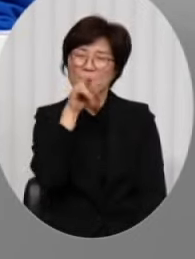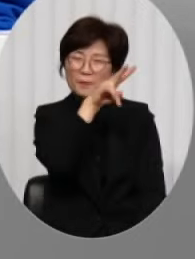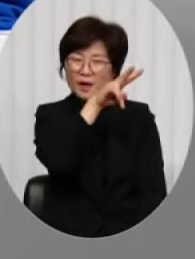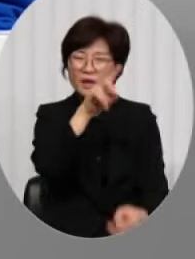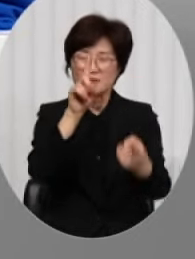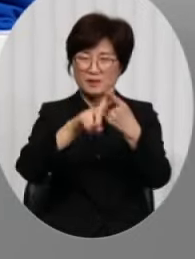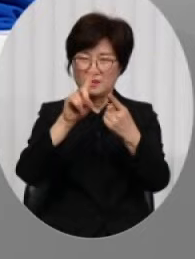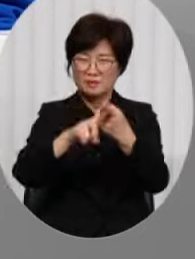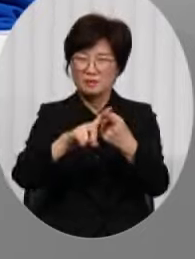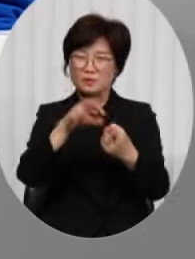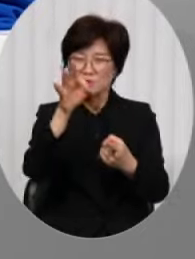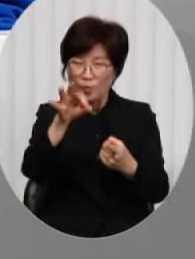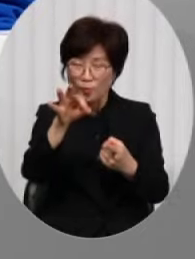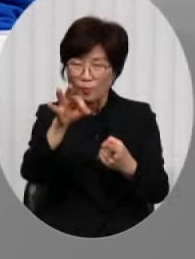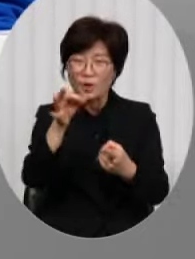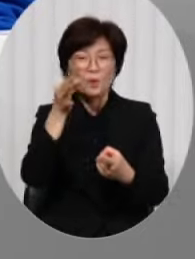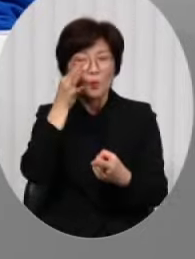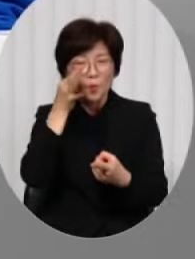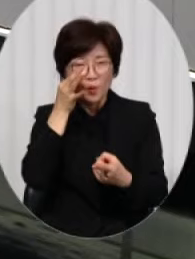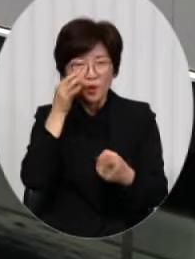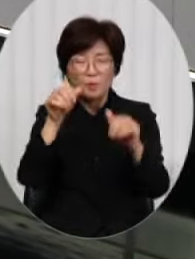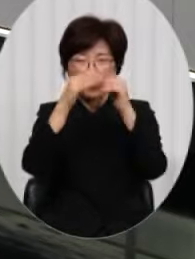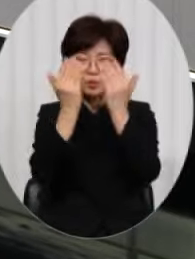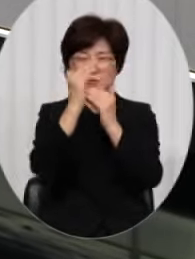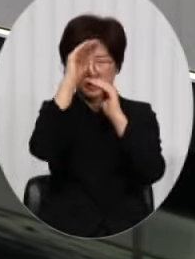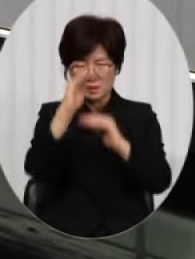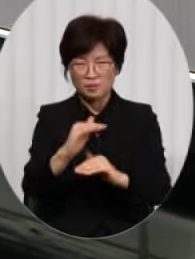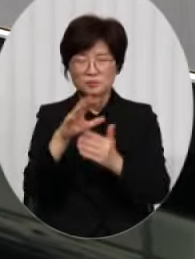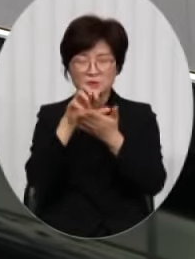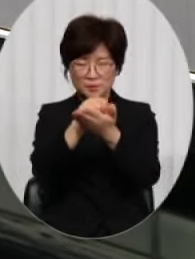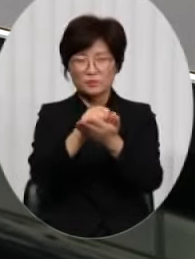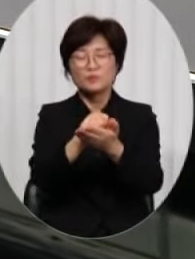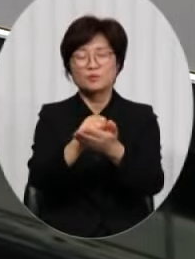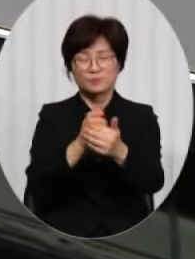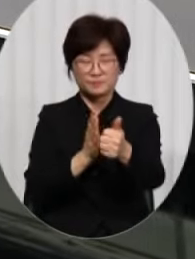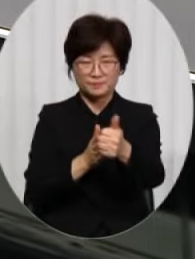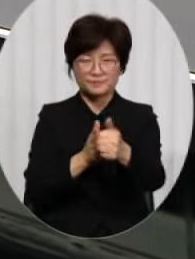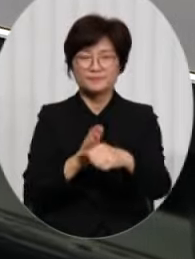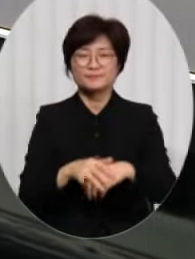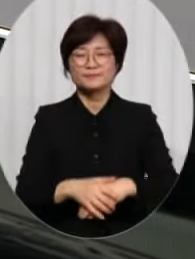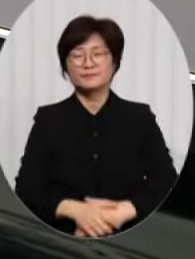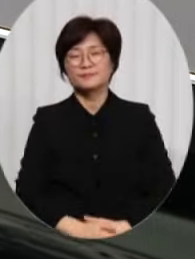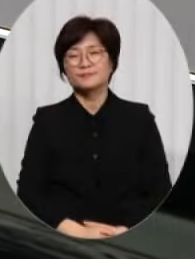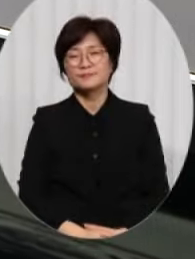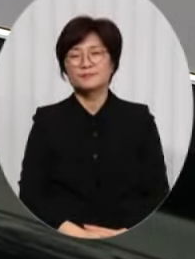좀풀 워딩을 한번 봐주시기를 바랍니다. 네, 여기까지 듣도록 하겠습니다.